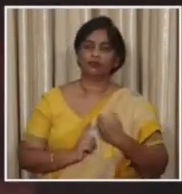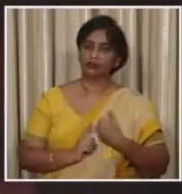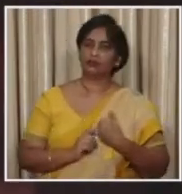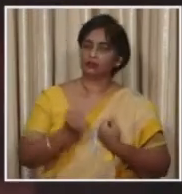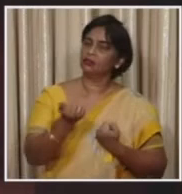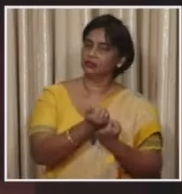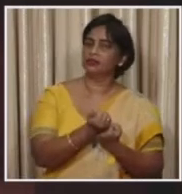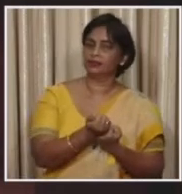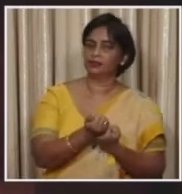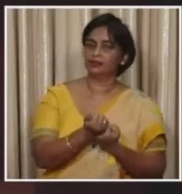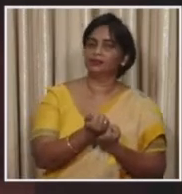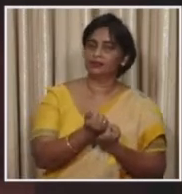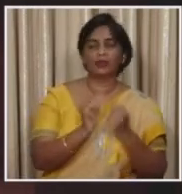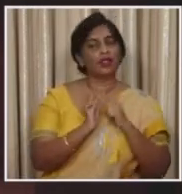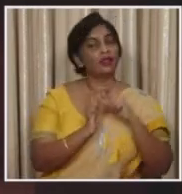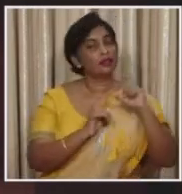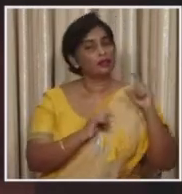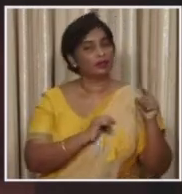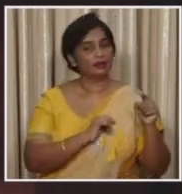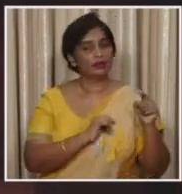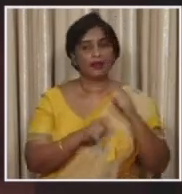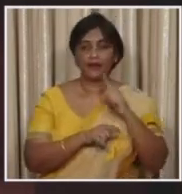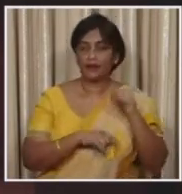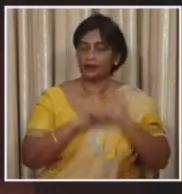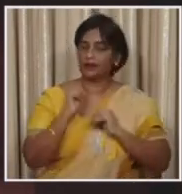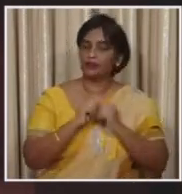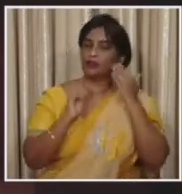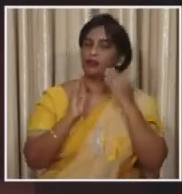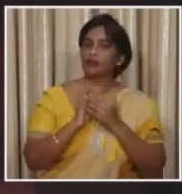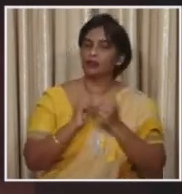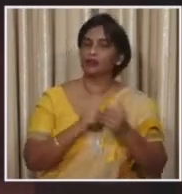පක්ෂපාතීව ඒ ICC එකේ මේ වැරදි ක්‍රියාකලාපයට විරුද්ධව නැගී සිටින්න අපිත් සූදානම්.